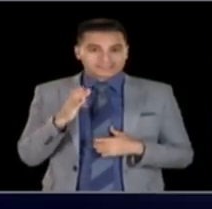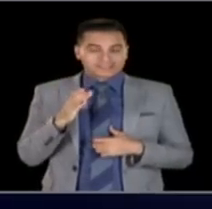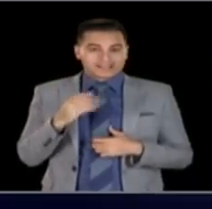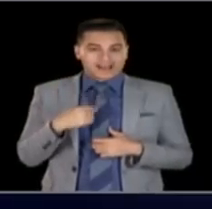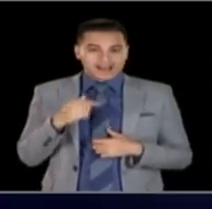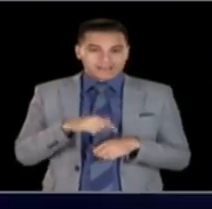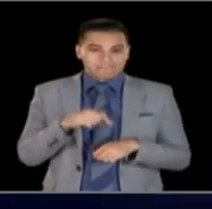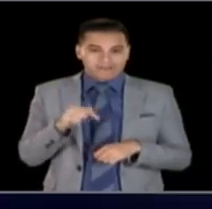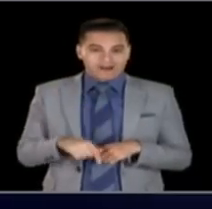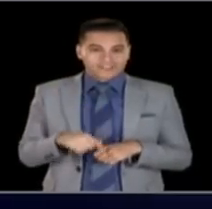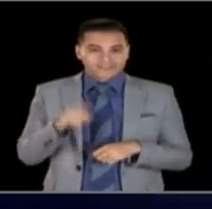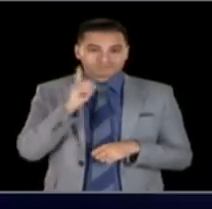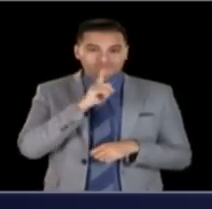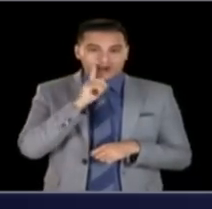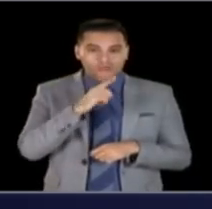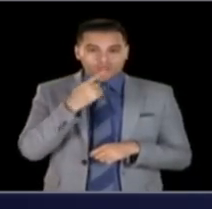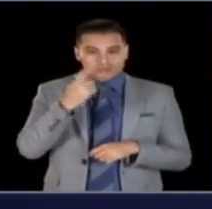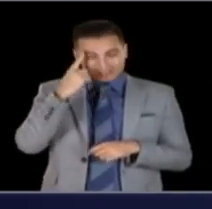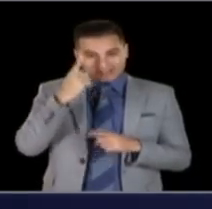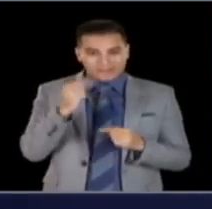يعني المرة دي مش عايزة تقولي اليابان؟